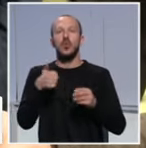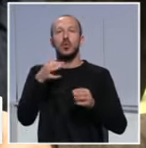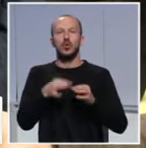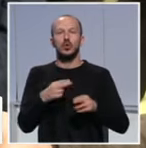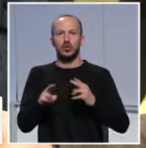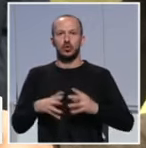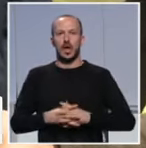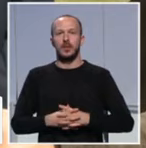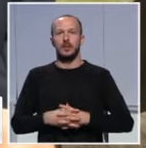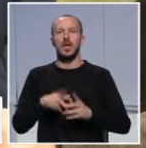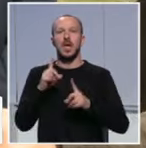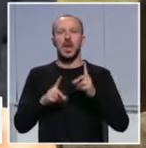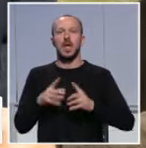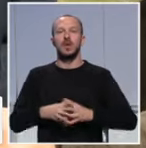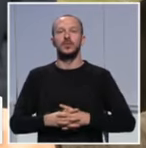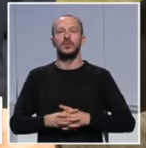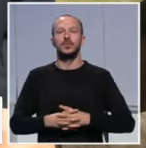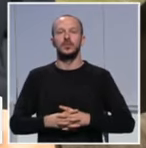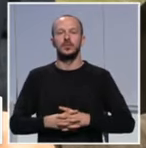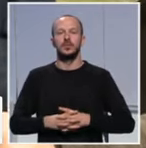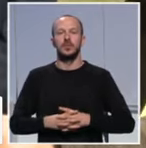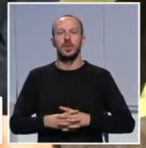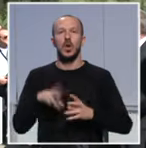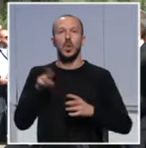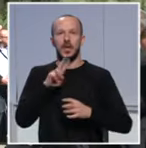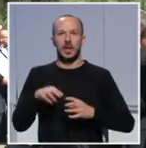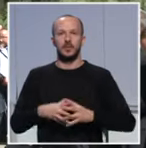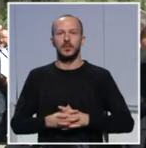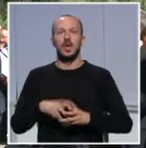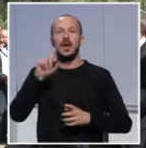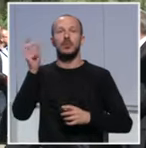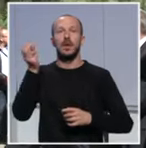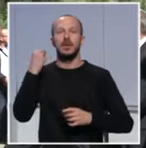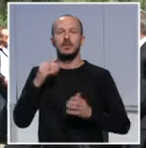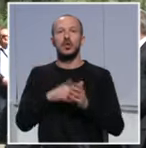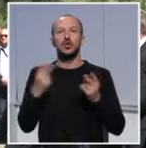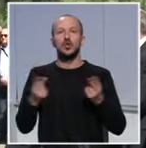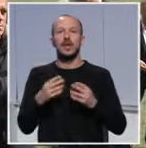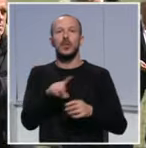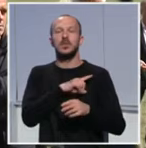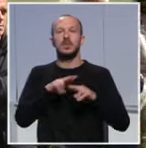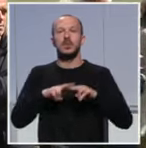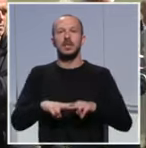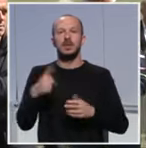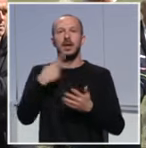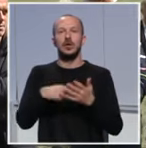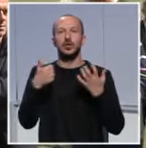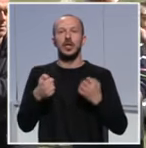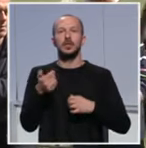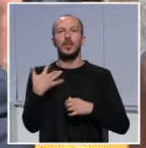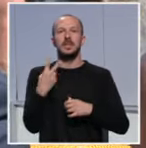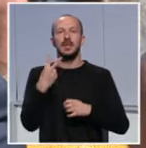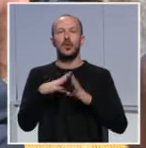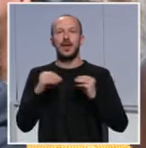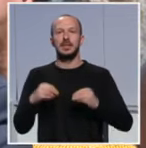100%, ili da se ukide. Republika Srpska još traga za posmrtnim ostacima